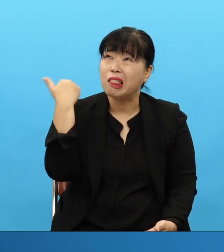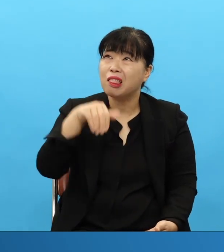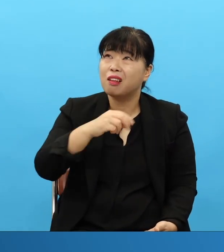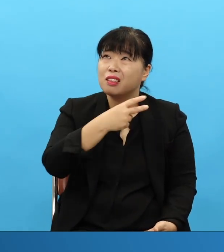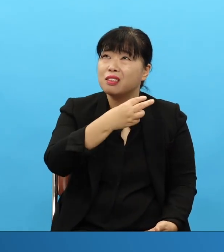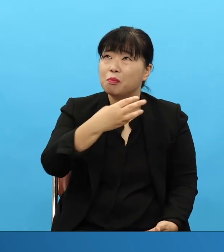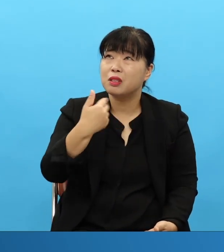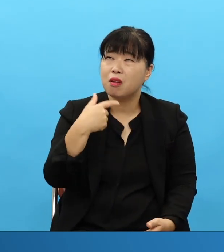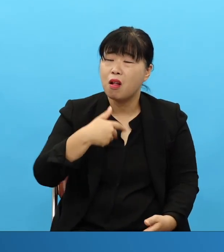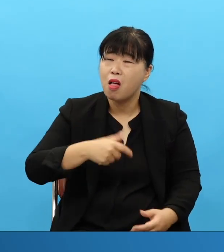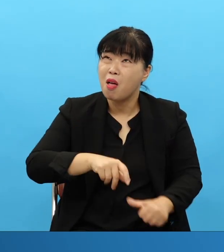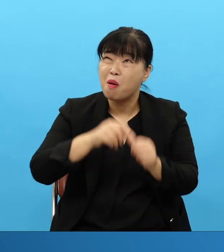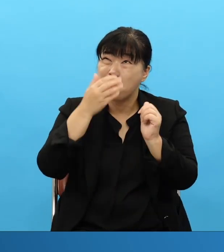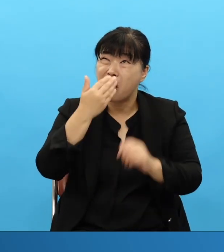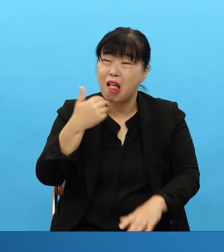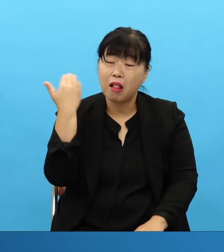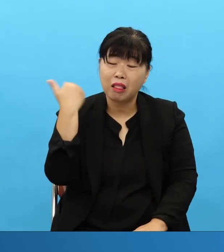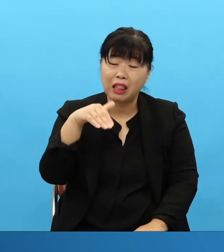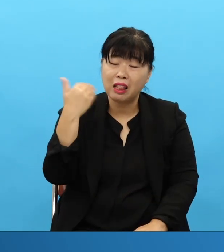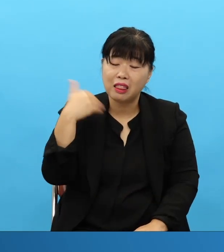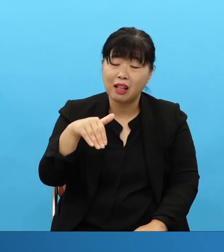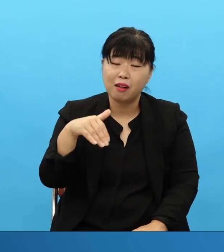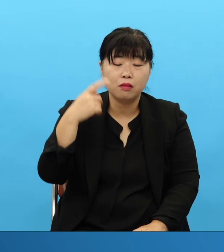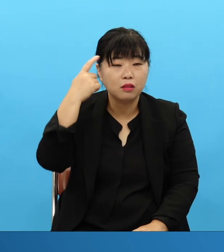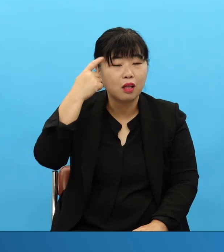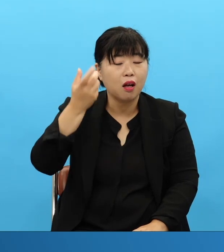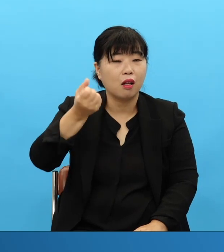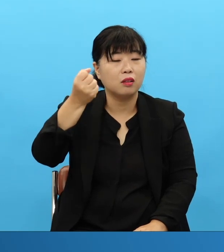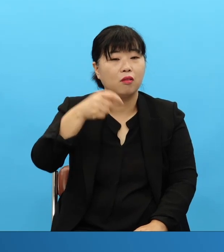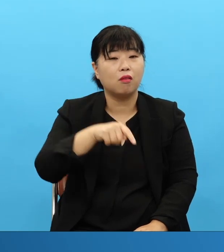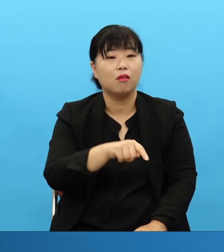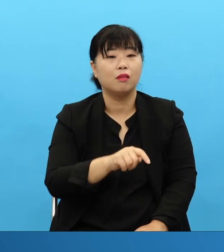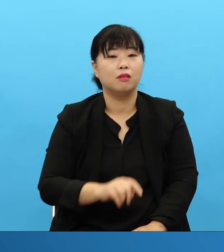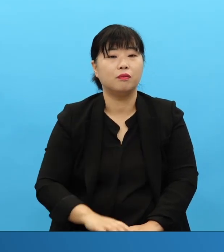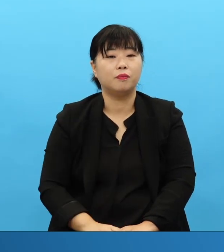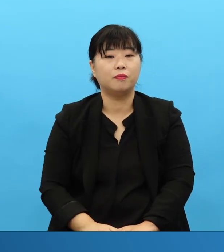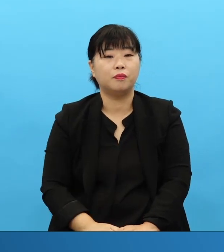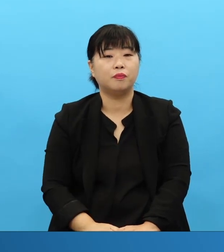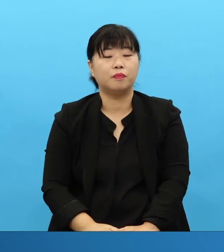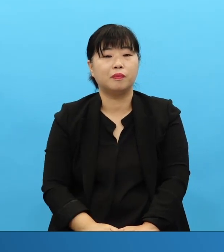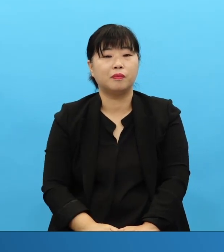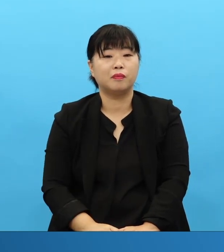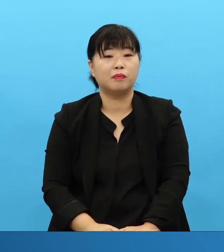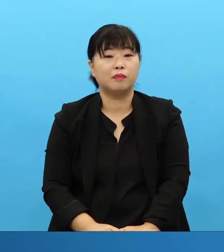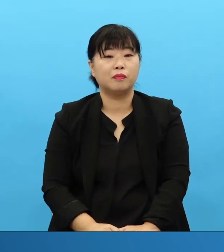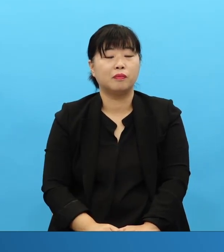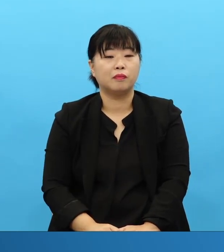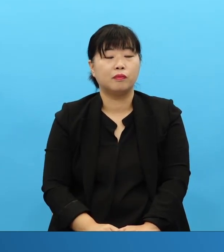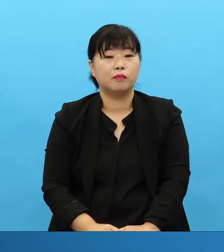that possible? How could I save the 가능 안 237 하잖아요. nations? It doesn't seem possible. 그러니까 하나님이